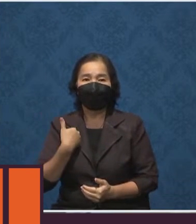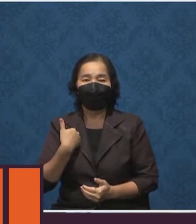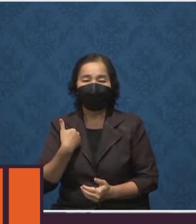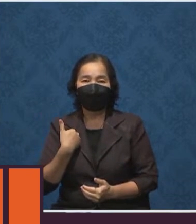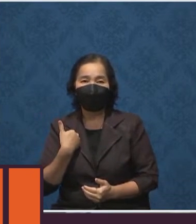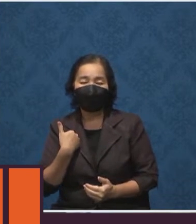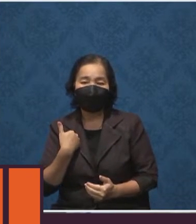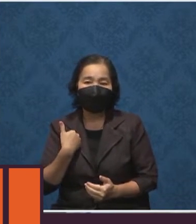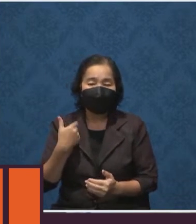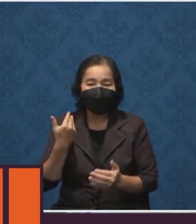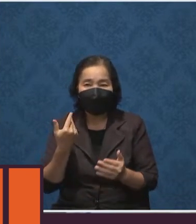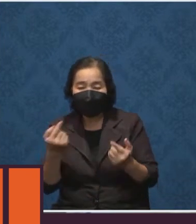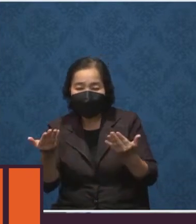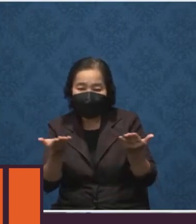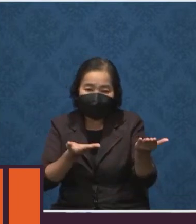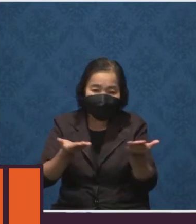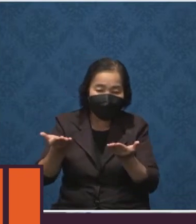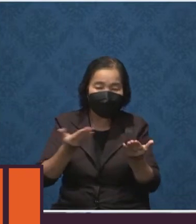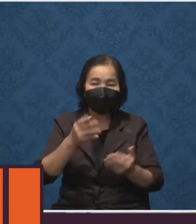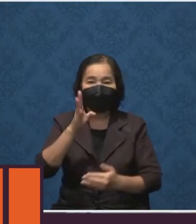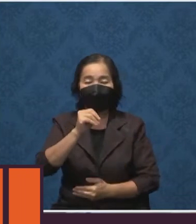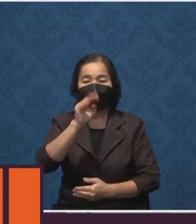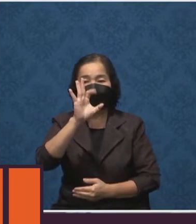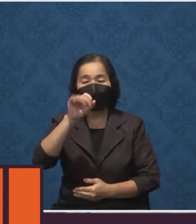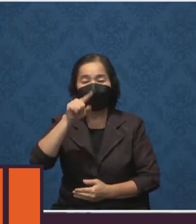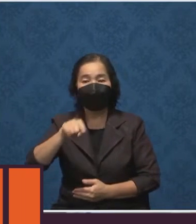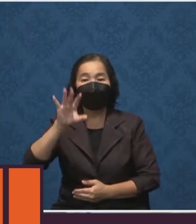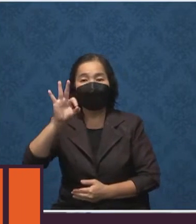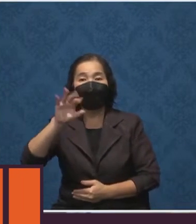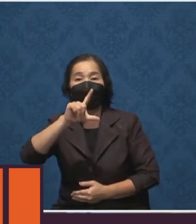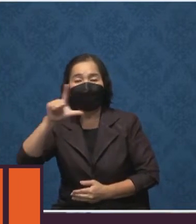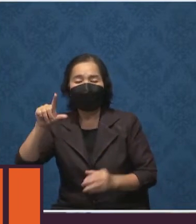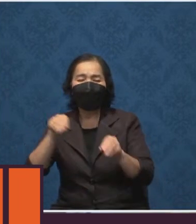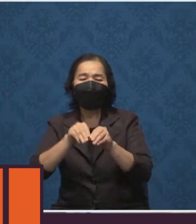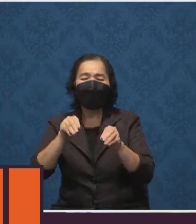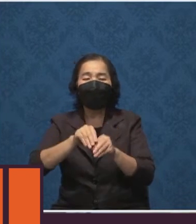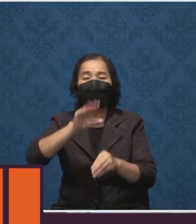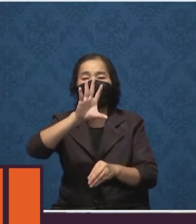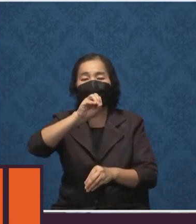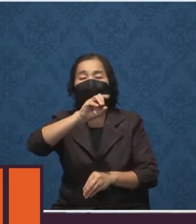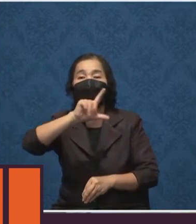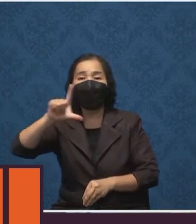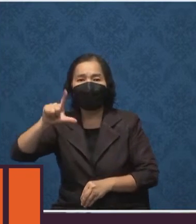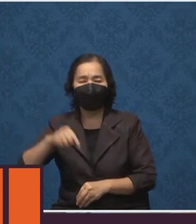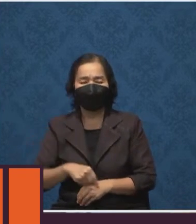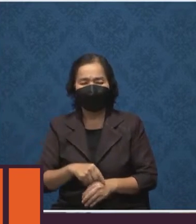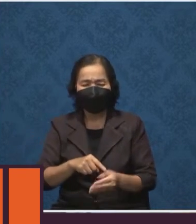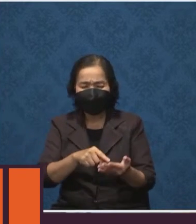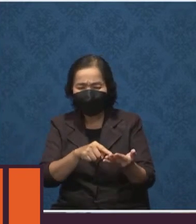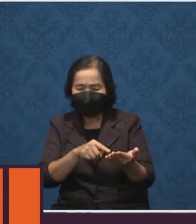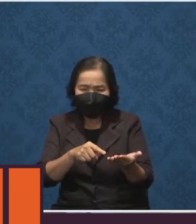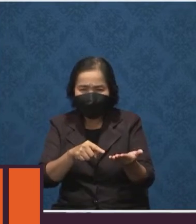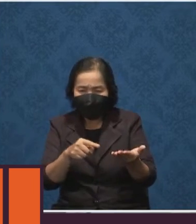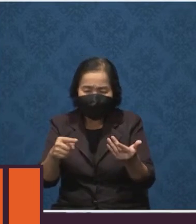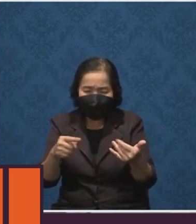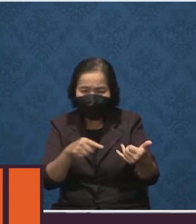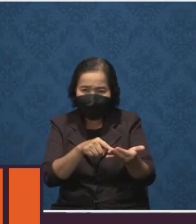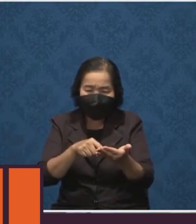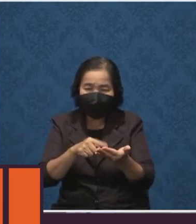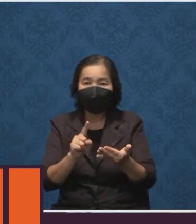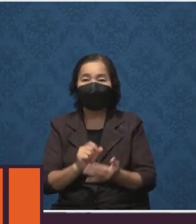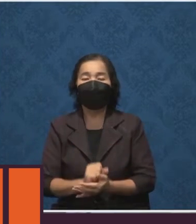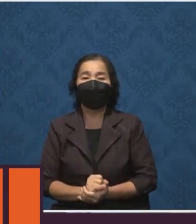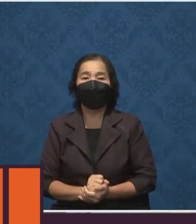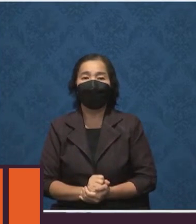49.9 ล้าน ติดสุดๆ สัก 50 ลานแล้วกันการแห่ขาเข้ามา ต